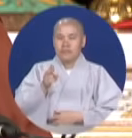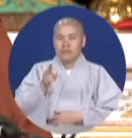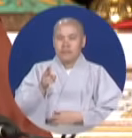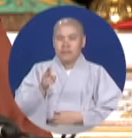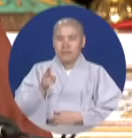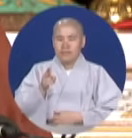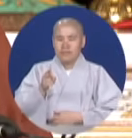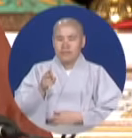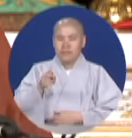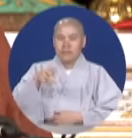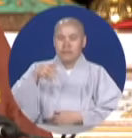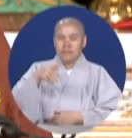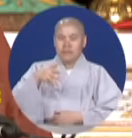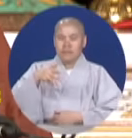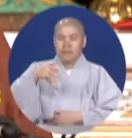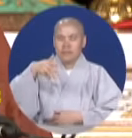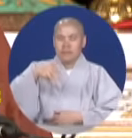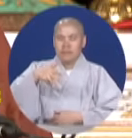만면